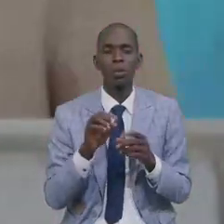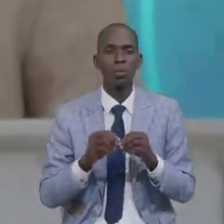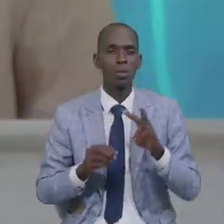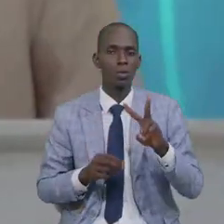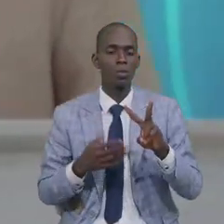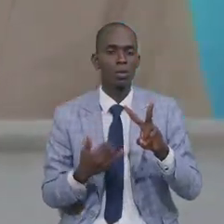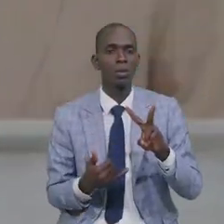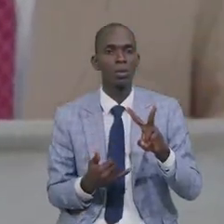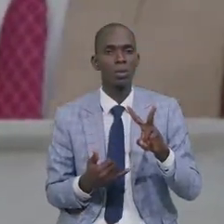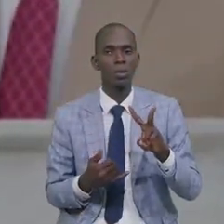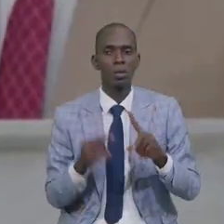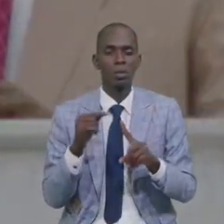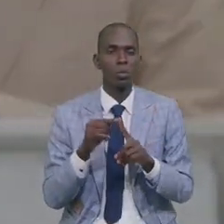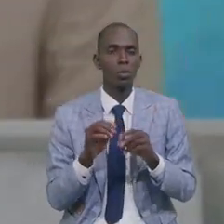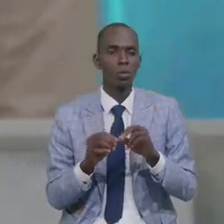Deuxième point maintenant,